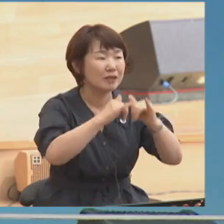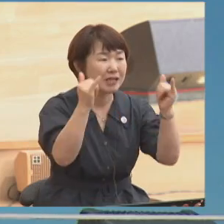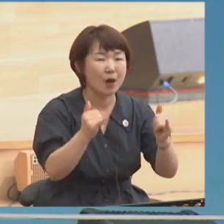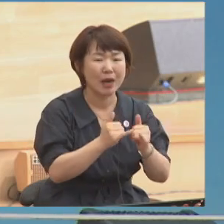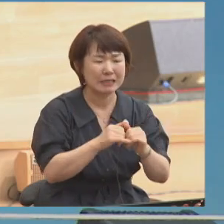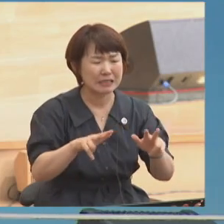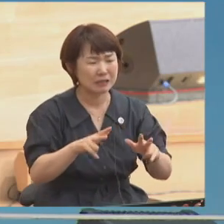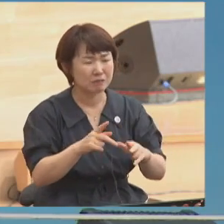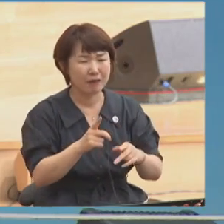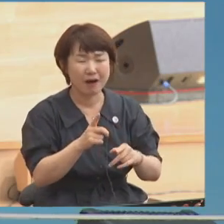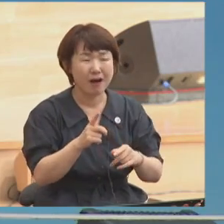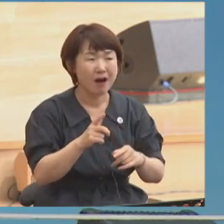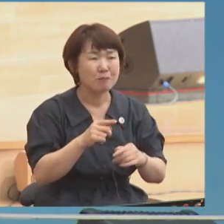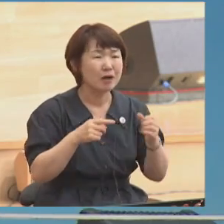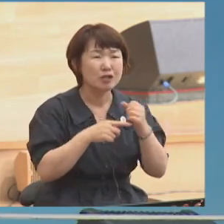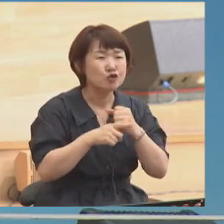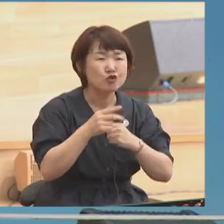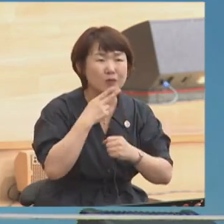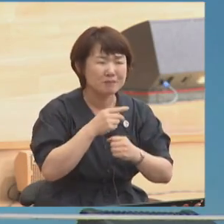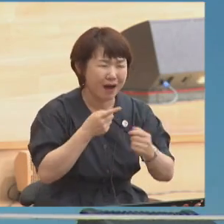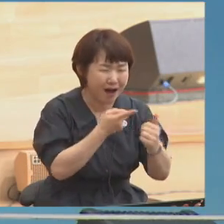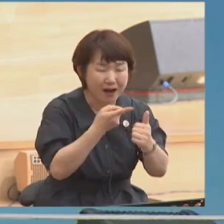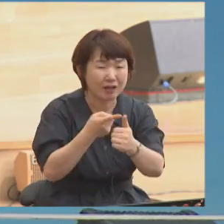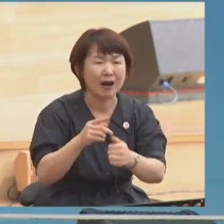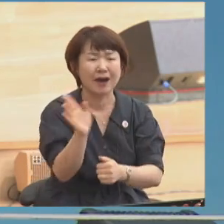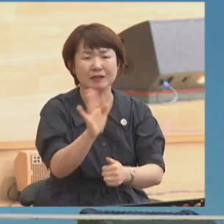묻지마 이런 거 아닙니다.